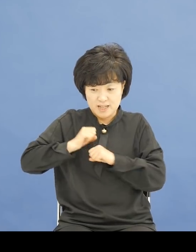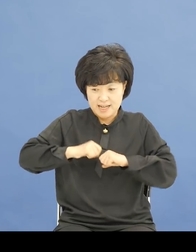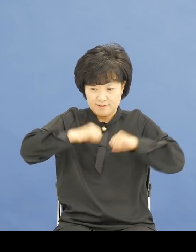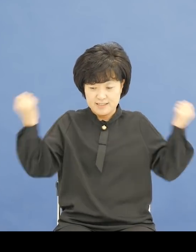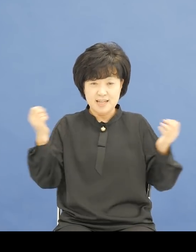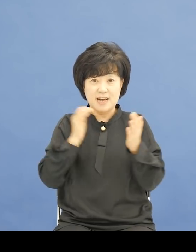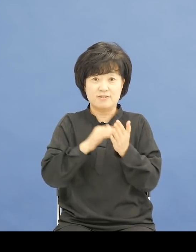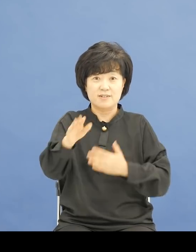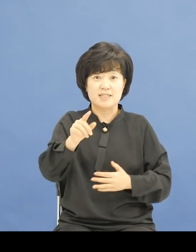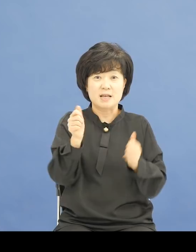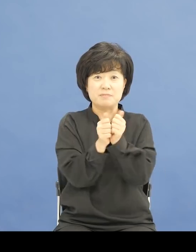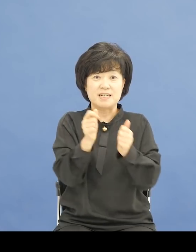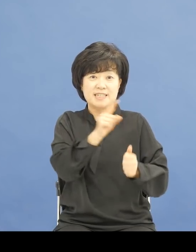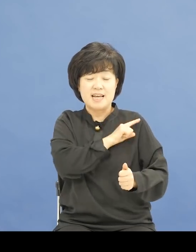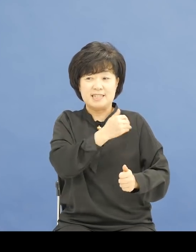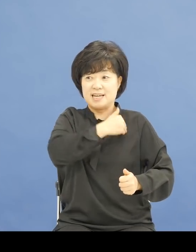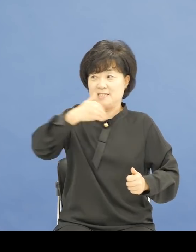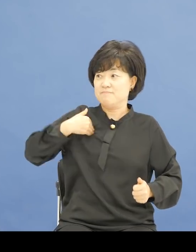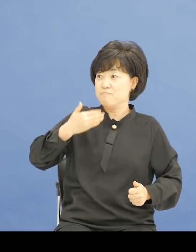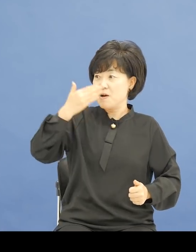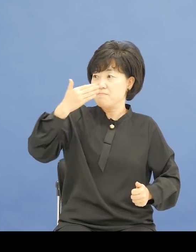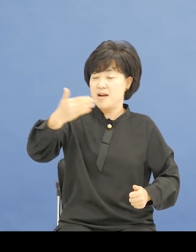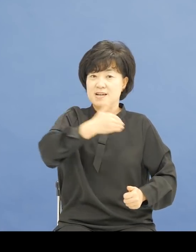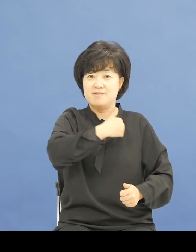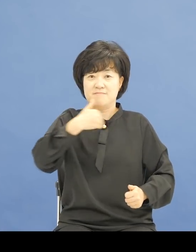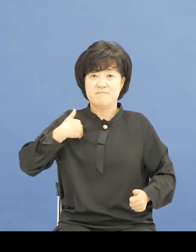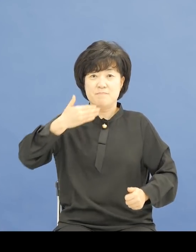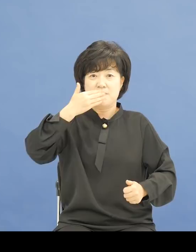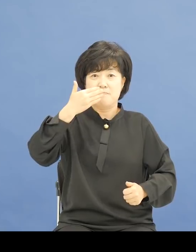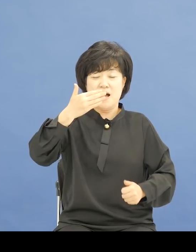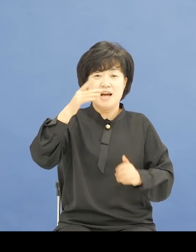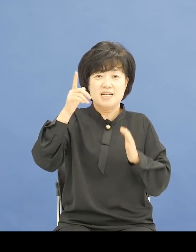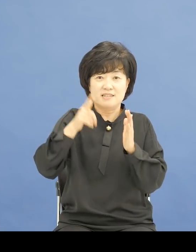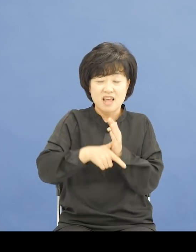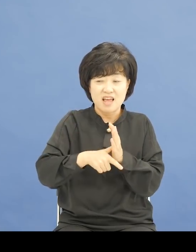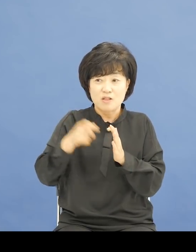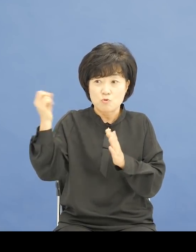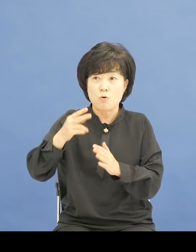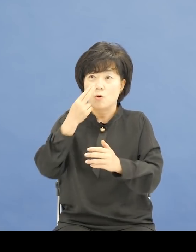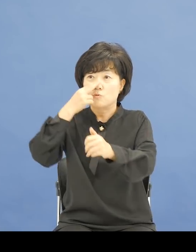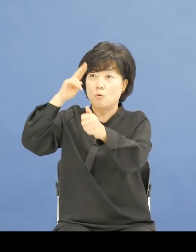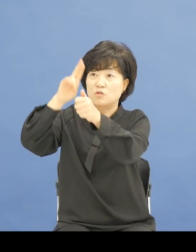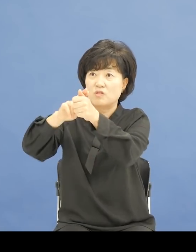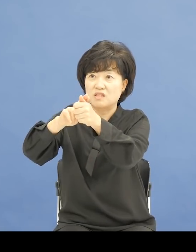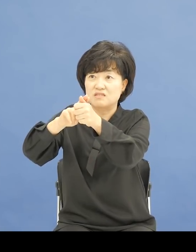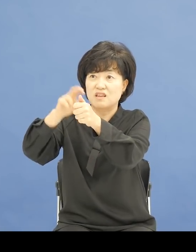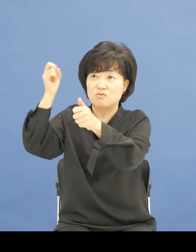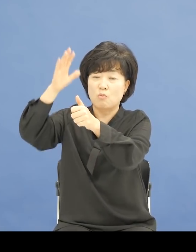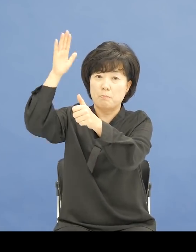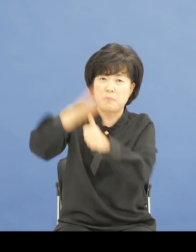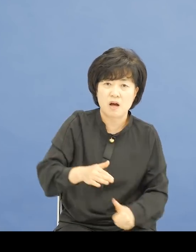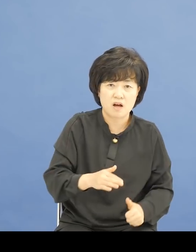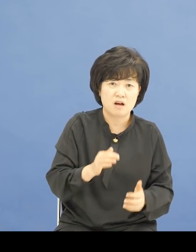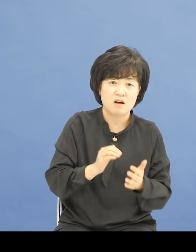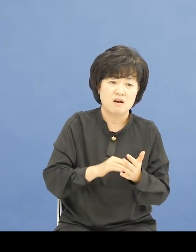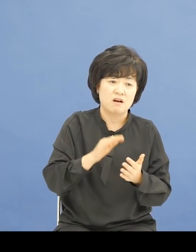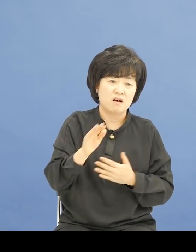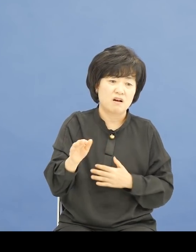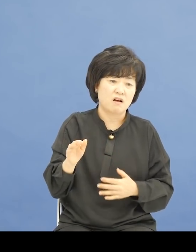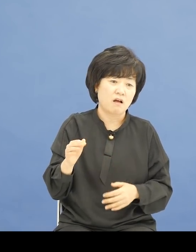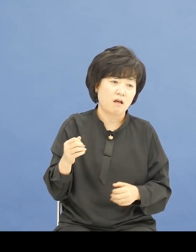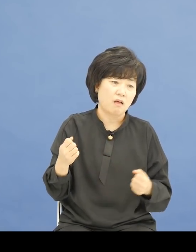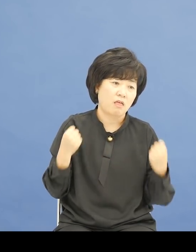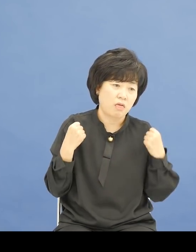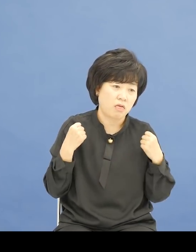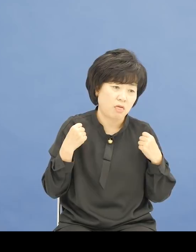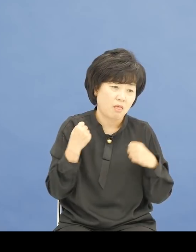군대 전역하고 남자가 제일 자신감이 충만할 때였어요. 그럼요. 네. 뭐든 할 수 있을 것 같은 그 자신감이 다 꺾여버리고 네. 바닥까지 내려가면서 야,